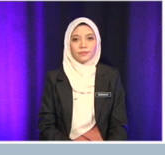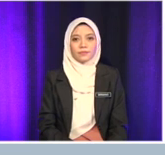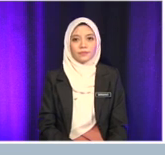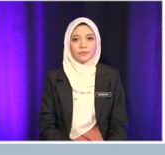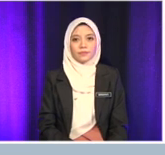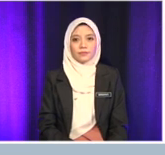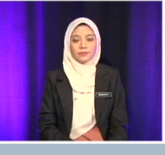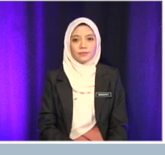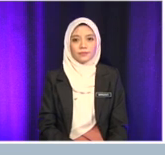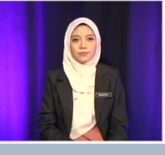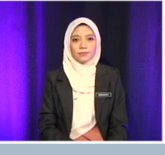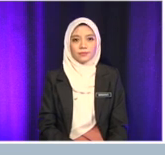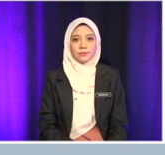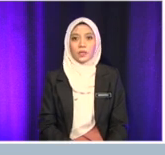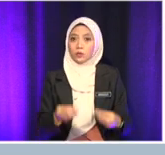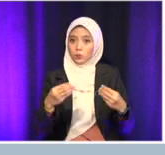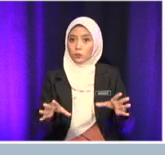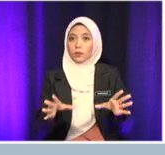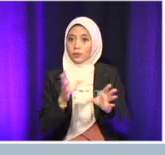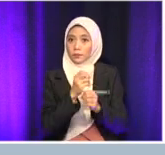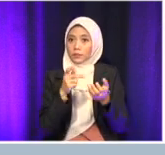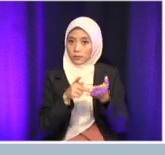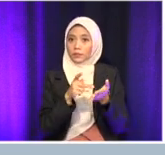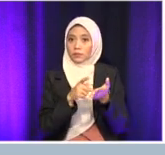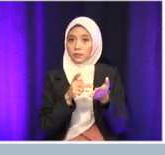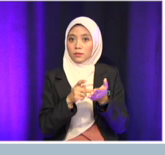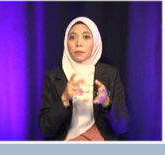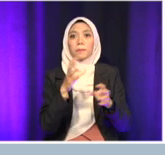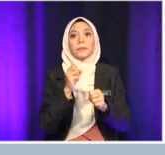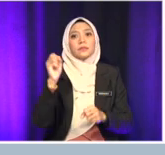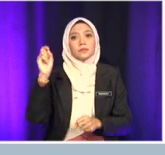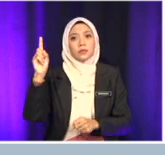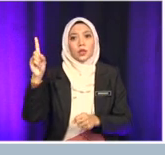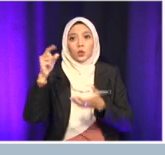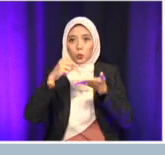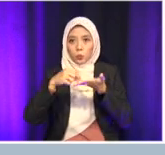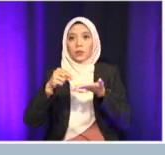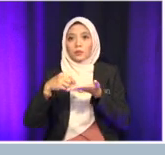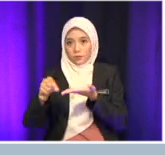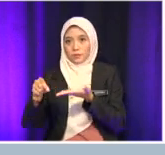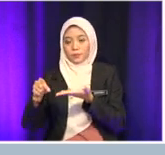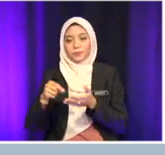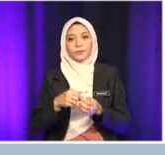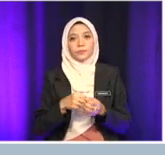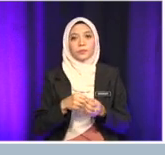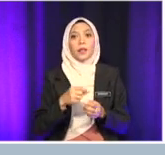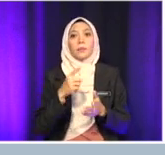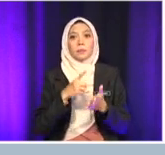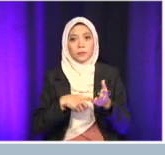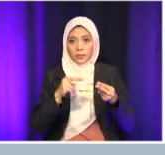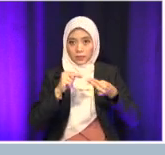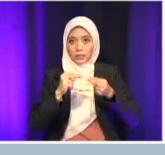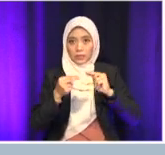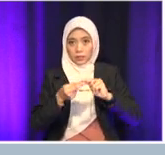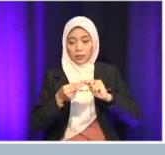330 diberi lagi satu markas dan seterusnya untuk mendapatkan jawaban apakah nilai x dengan y